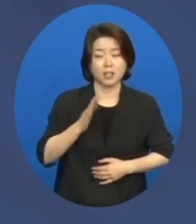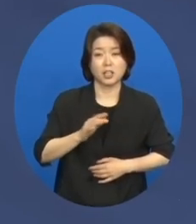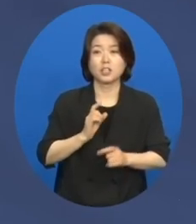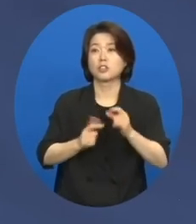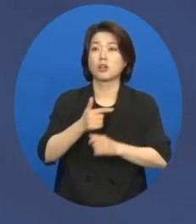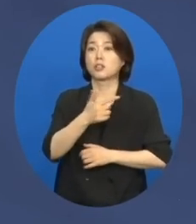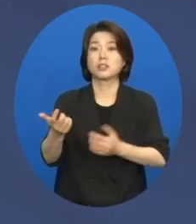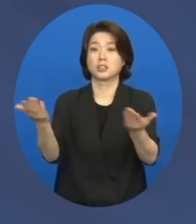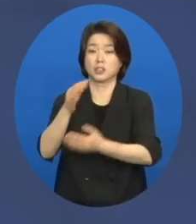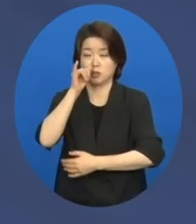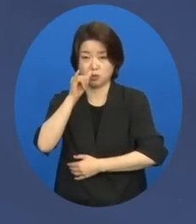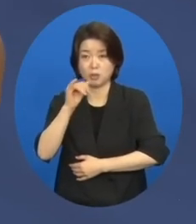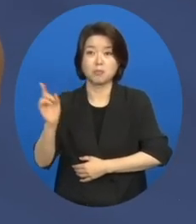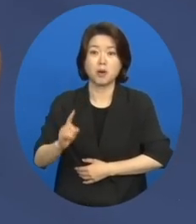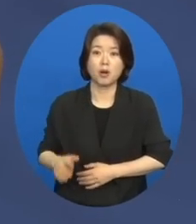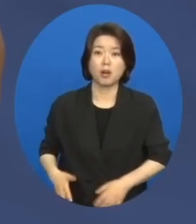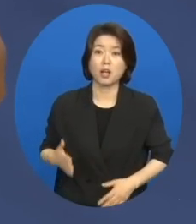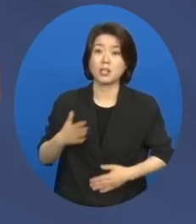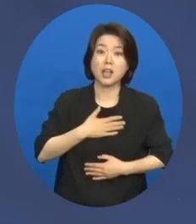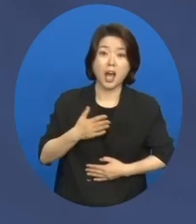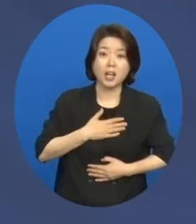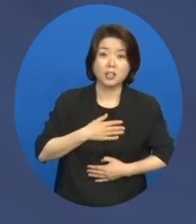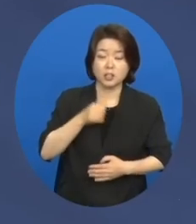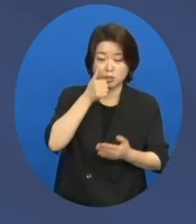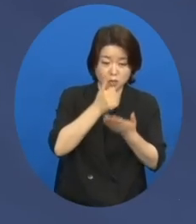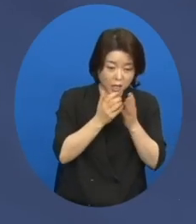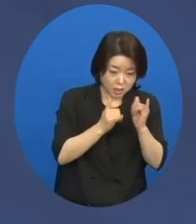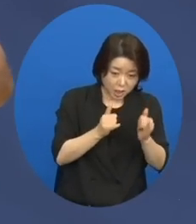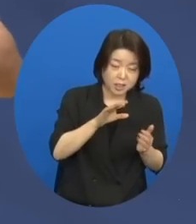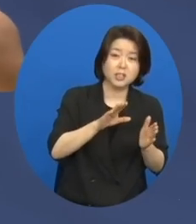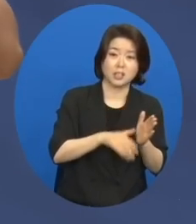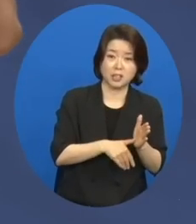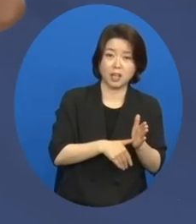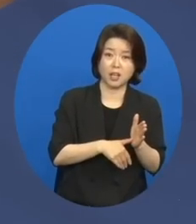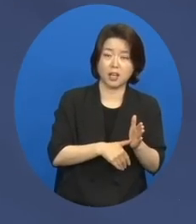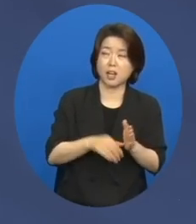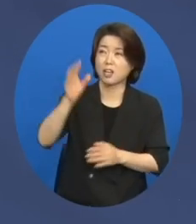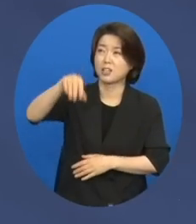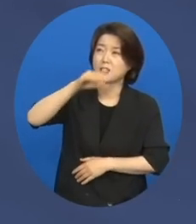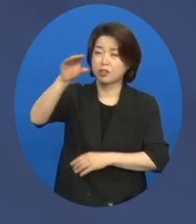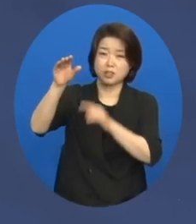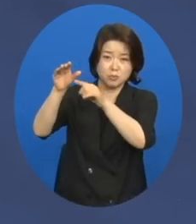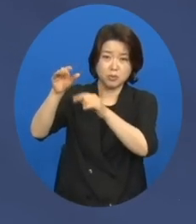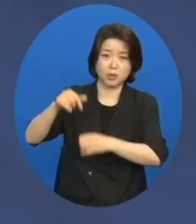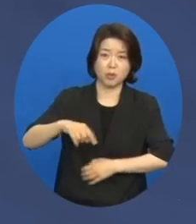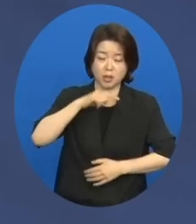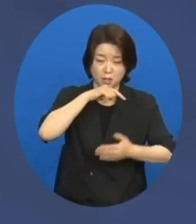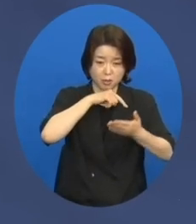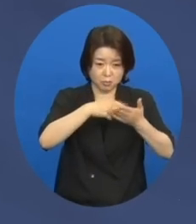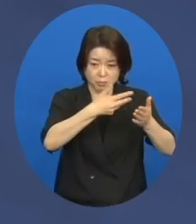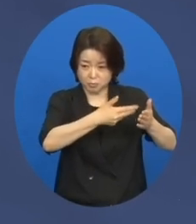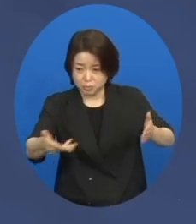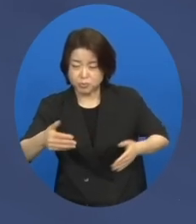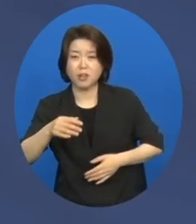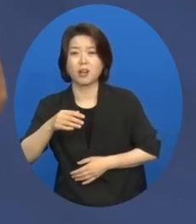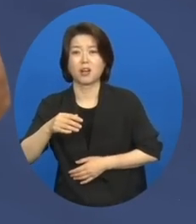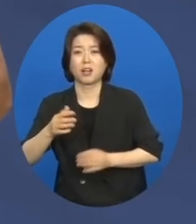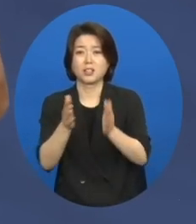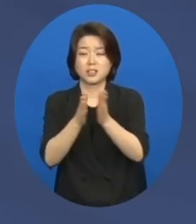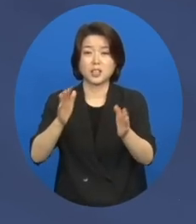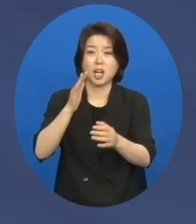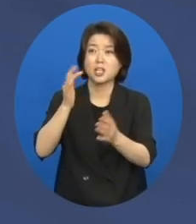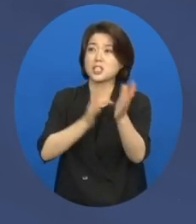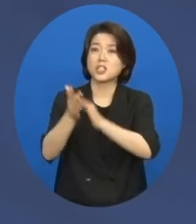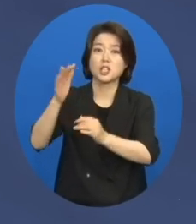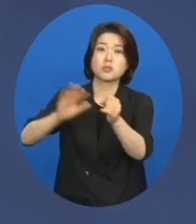그게 뭐냐? 나를 죄인 되었을 때 아야 십자가에 피 쏟아놓고 시작하신 예수님의 사랑이